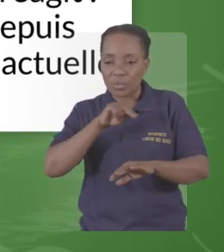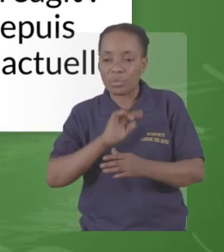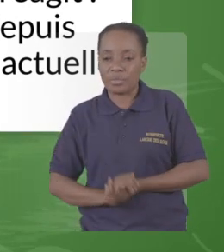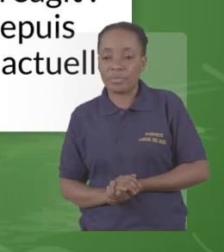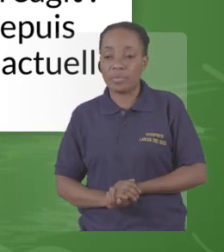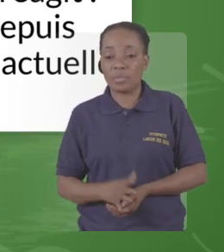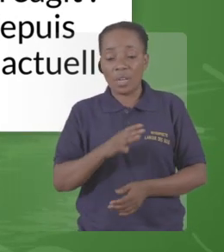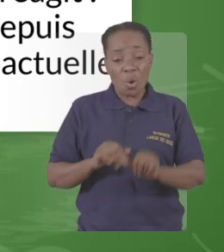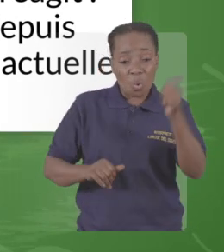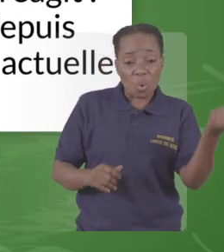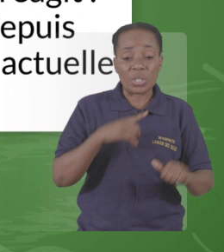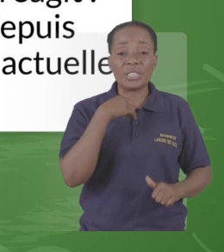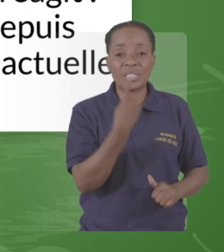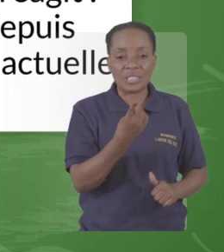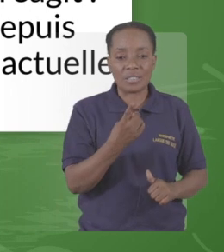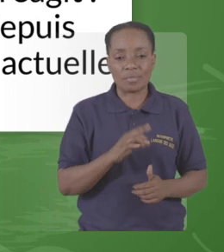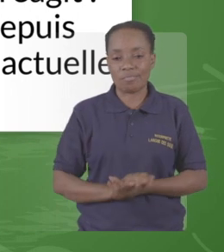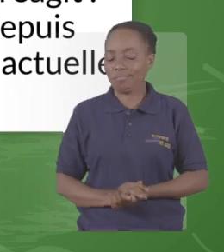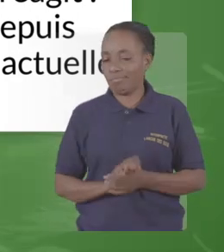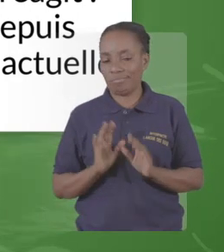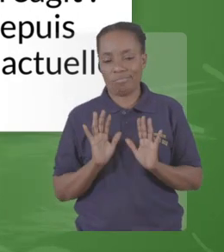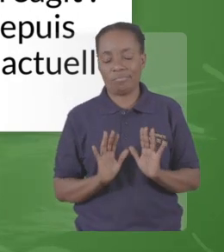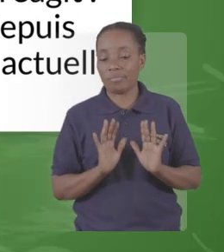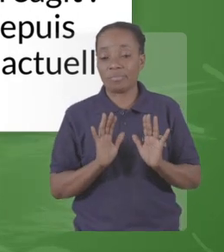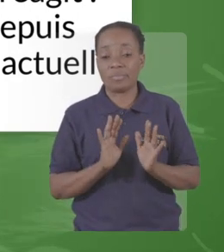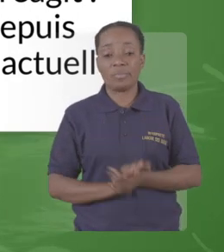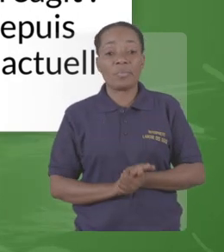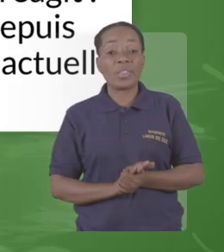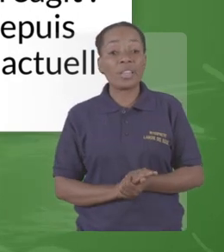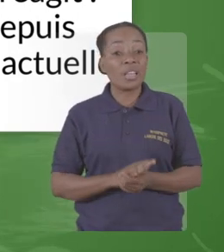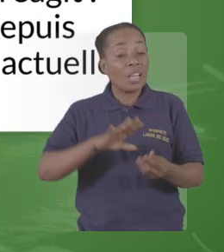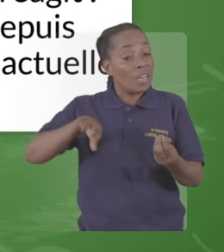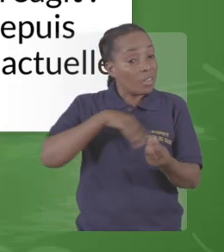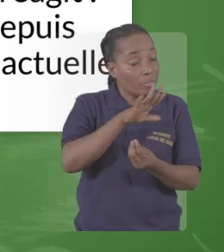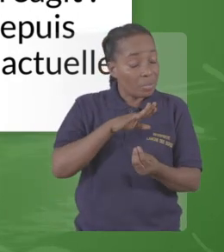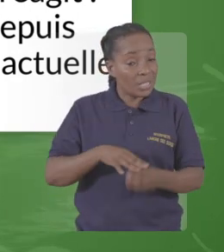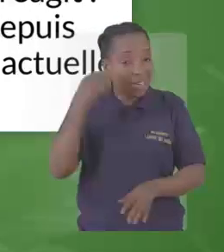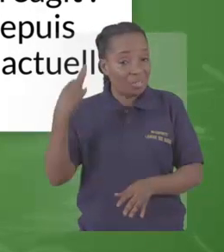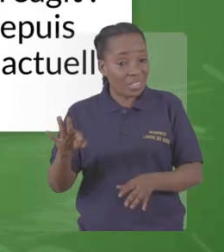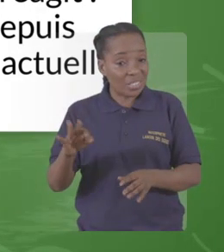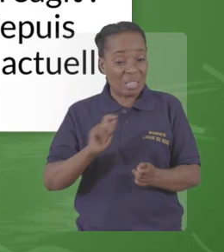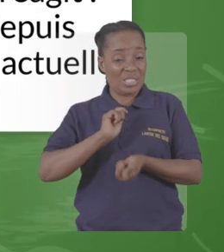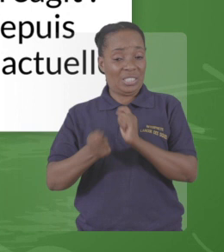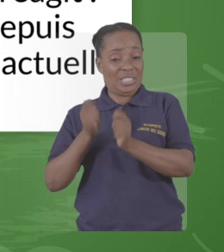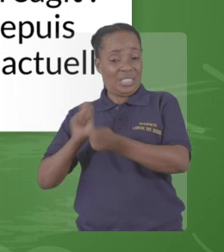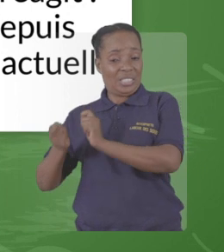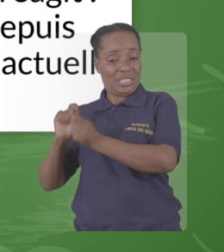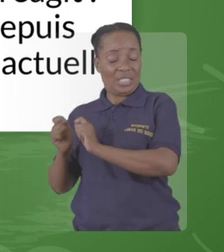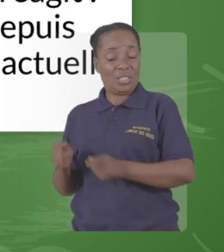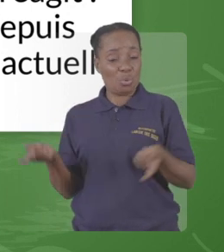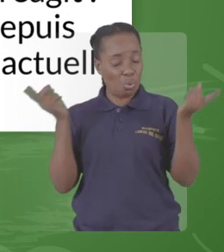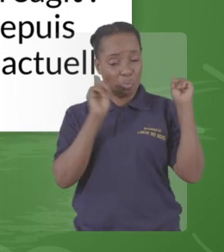réagit: les milieux naturels de la France ont été modifiés depuis des siècles